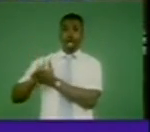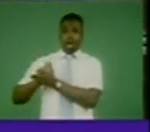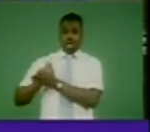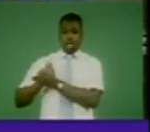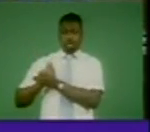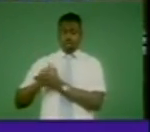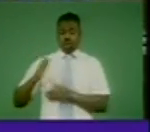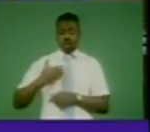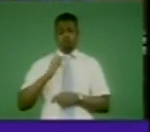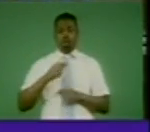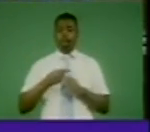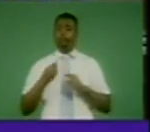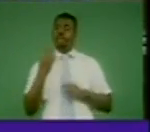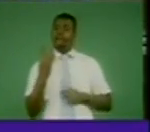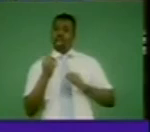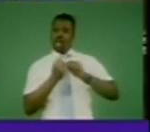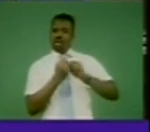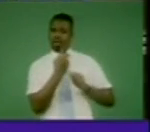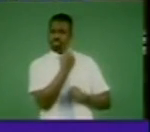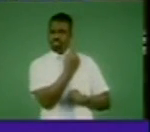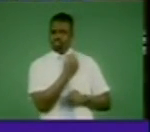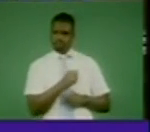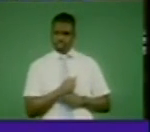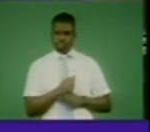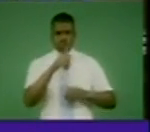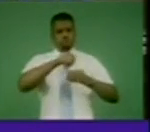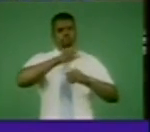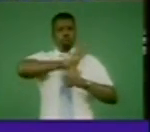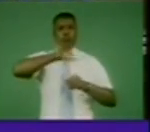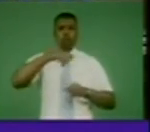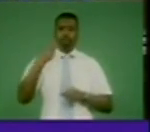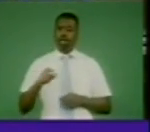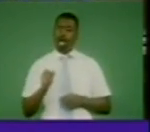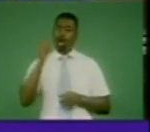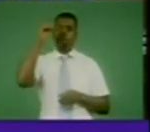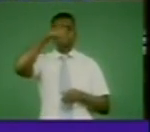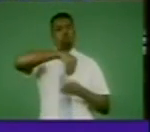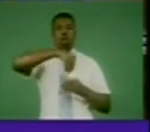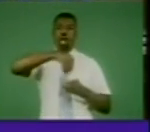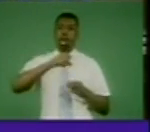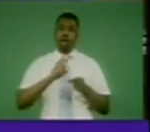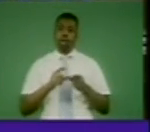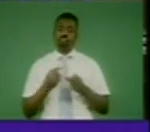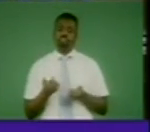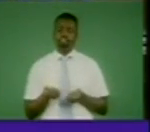411. Wajumbe wote waliopiga kura walikuwa 335. Wajumbe ambao hawakupiga